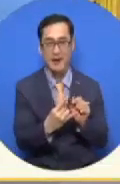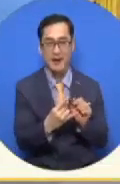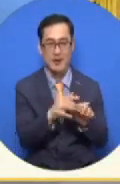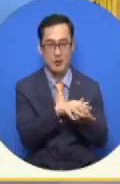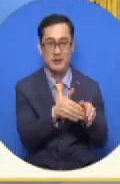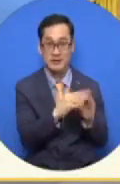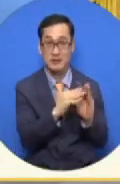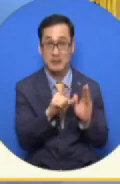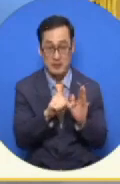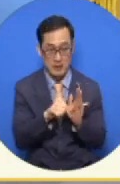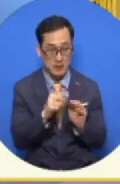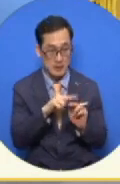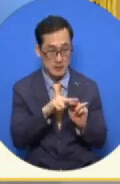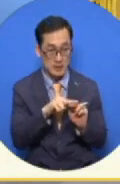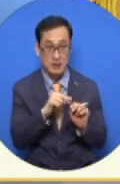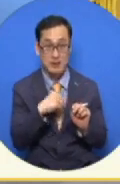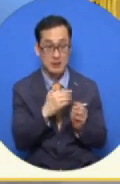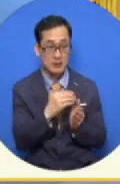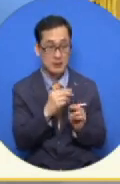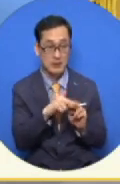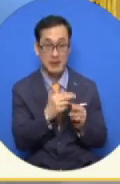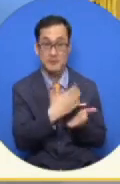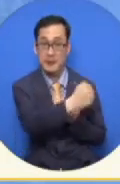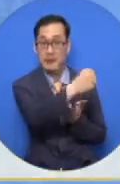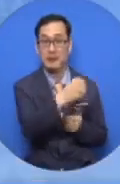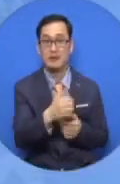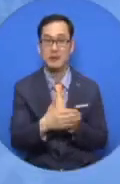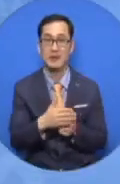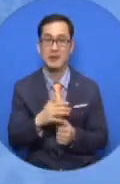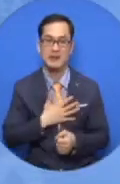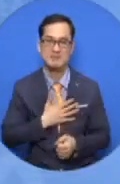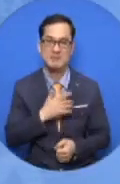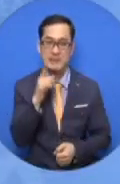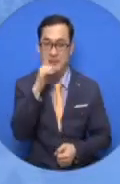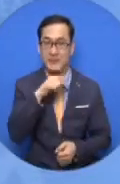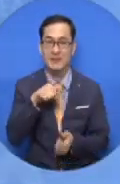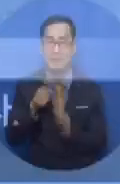강하게 반발했습니다. 먼저 심 의원의 목소리부터 들어보시죠.